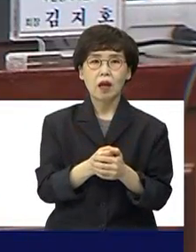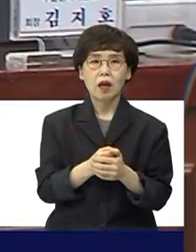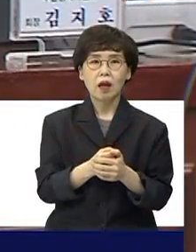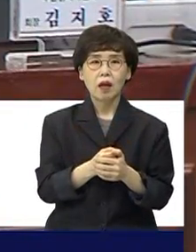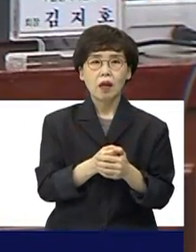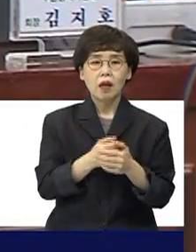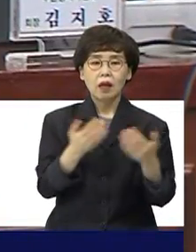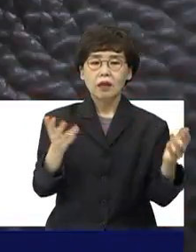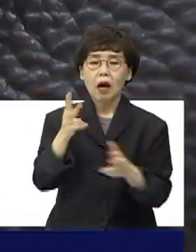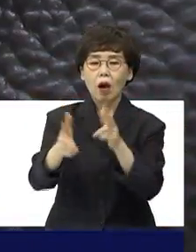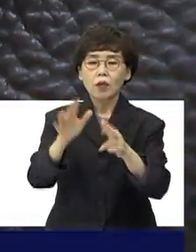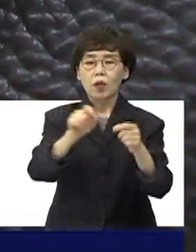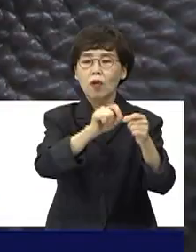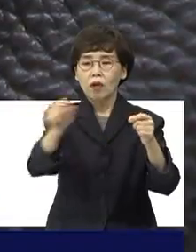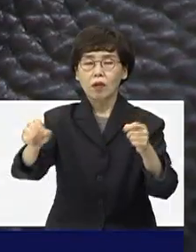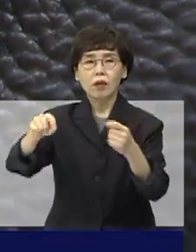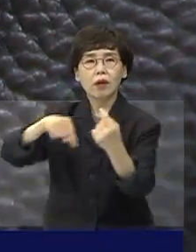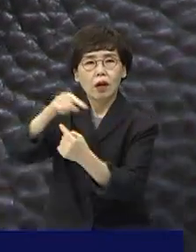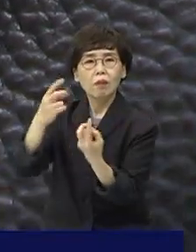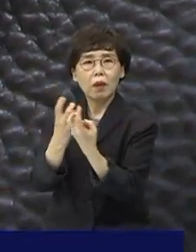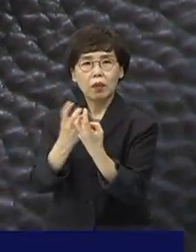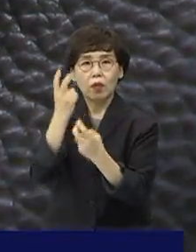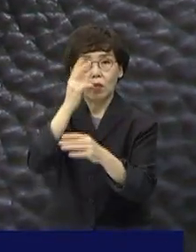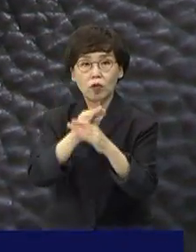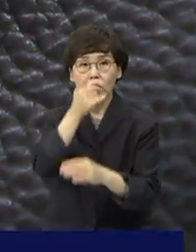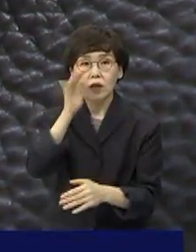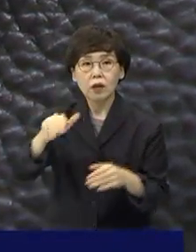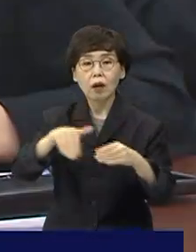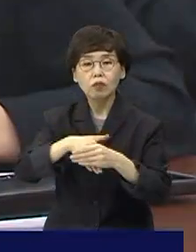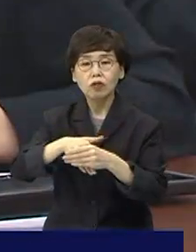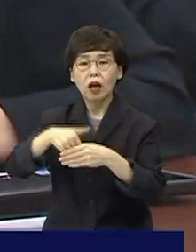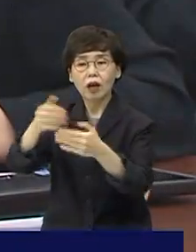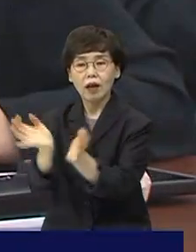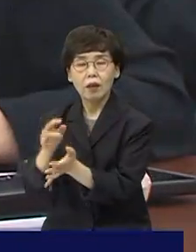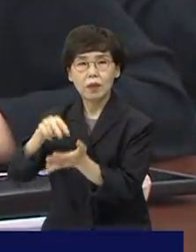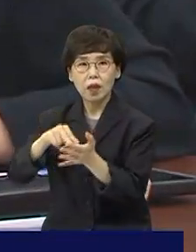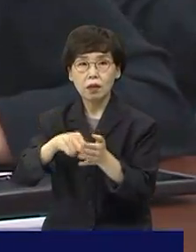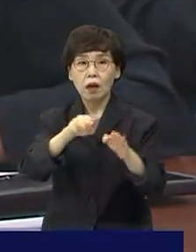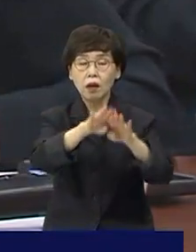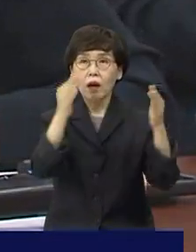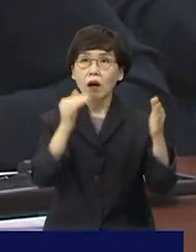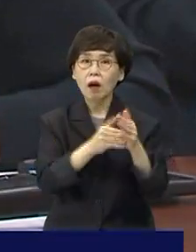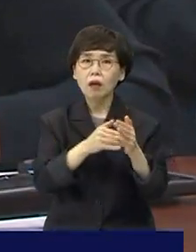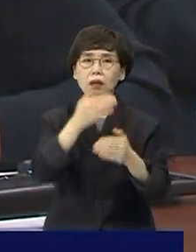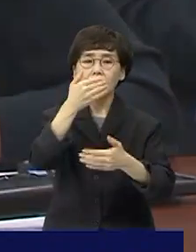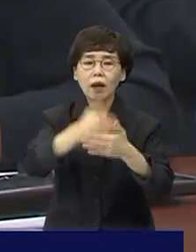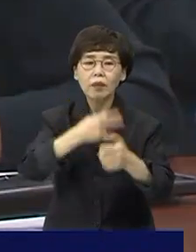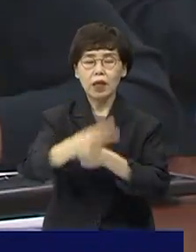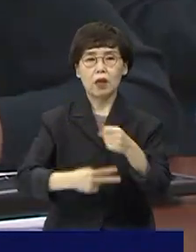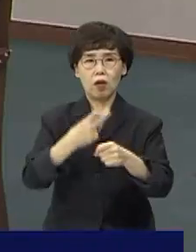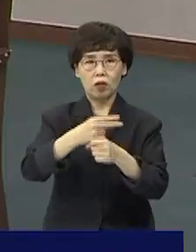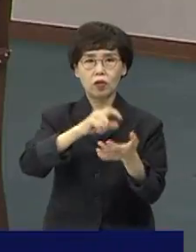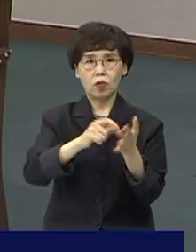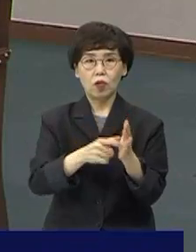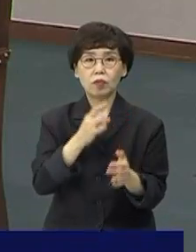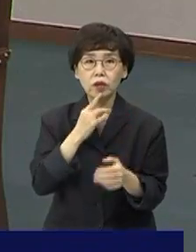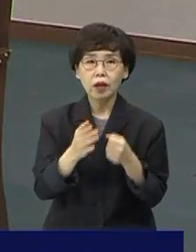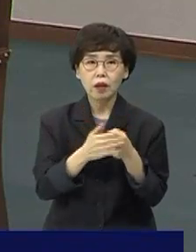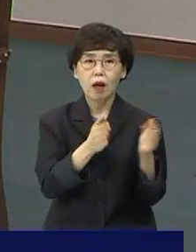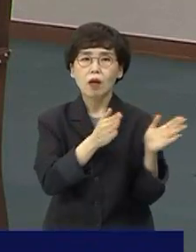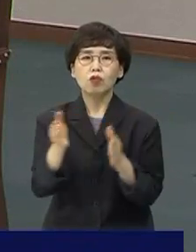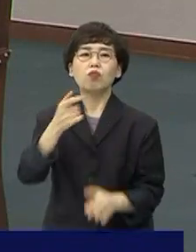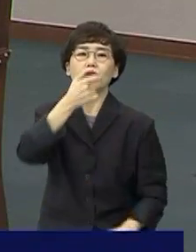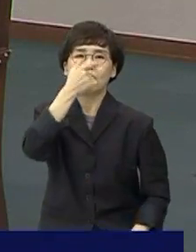직영하는 방안도 검토되고 있습니다. 하지만 문화계에서는 개관까지 2년밖에 남지 않았다며 준비